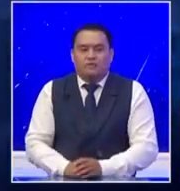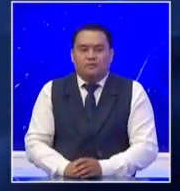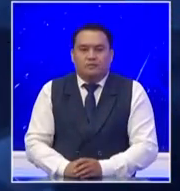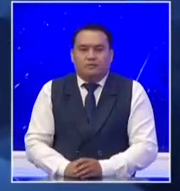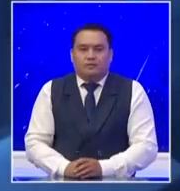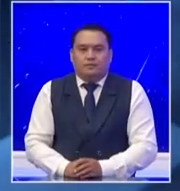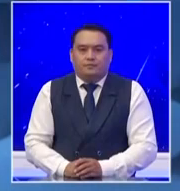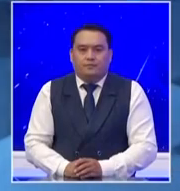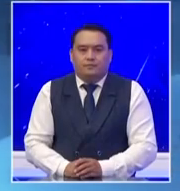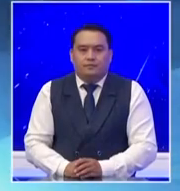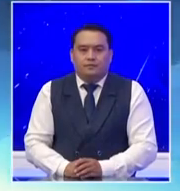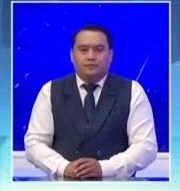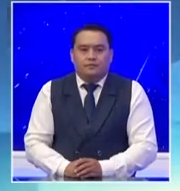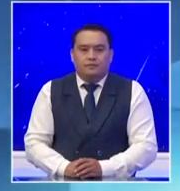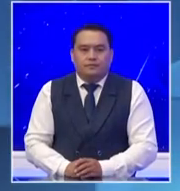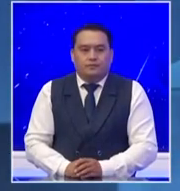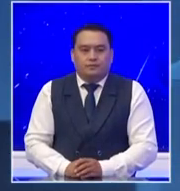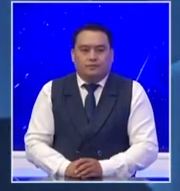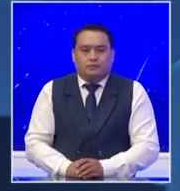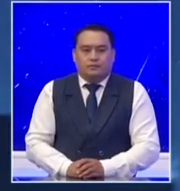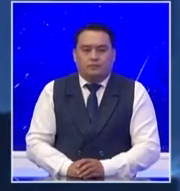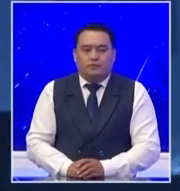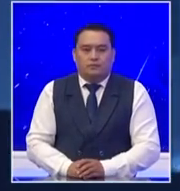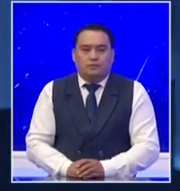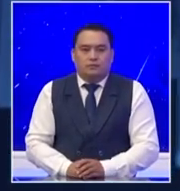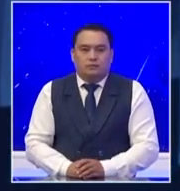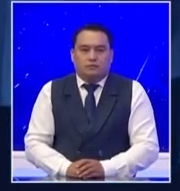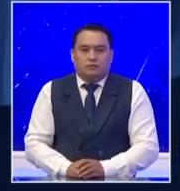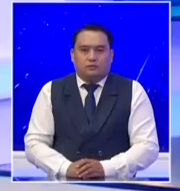Ануар Амангельдинов, Дамир Анитов, Нуржан Муканов, телеканал ЖТСУ.